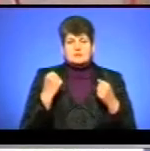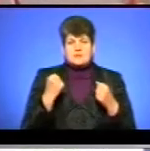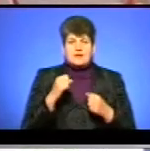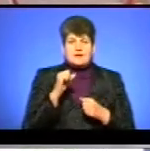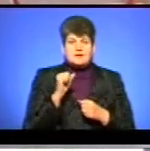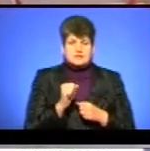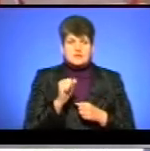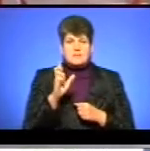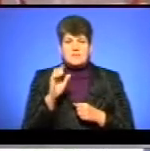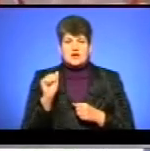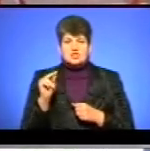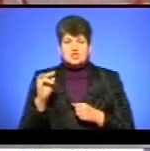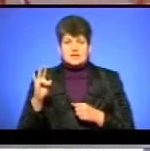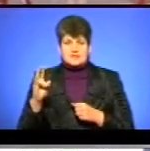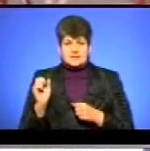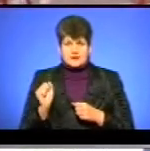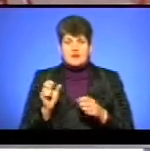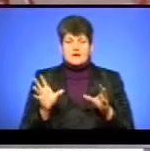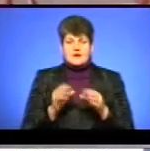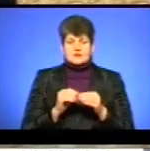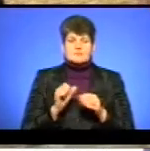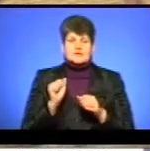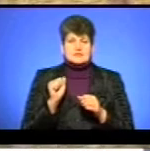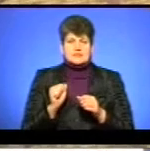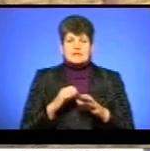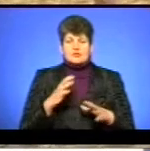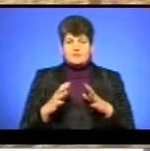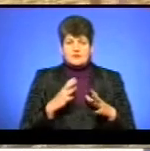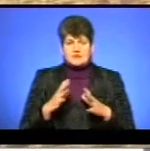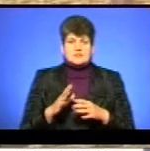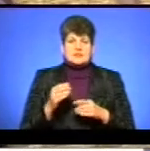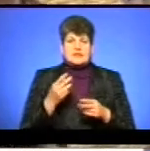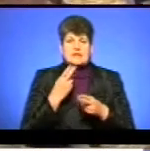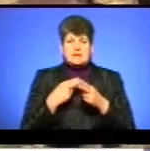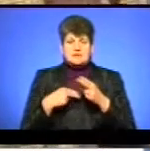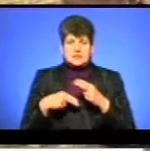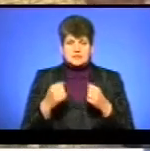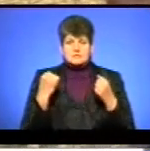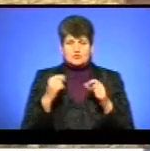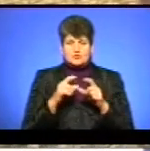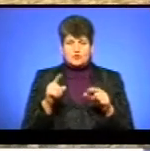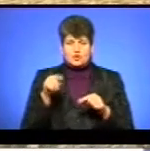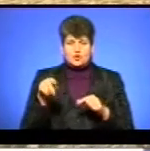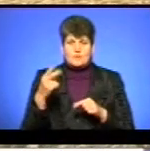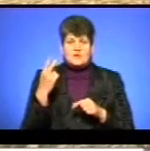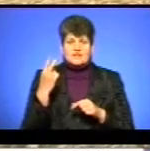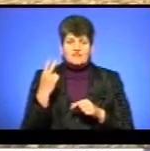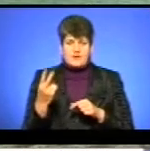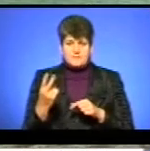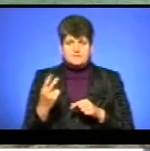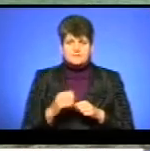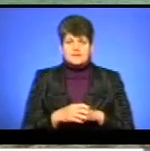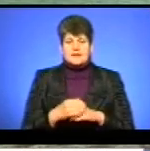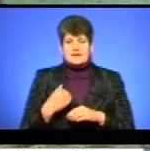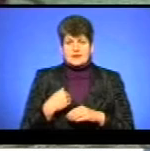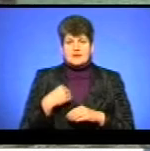ньому займаються гімнастки. Разом з Анастасією тренувалась гімнастка дитячо-юнацької спортивної школи номер 2 Яна Хроменко. Я